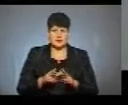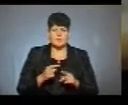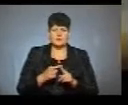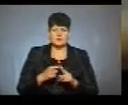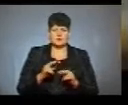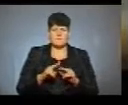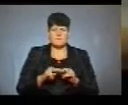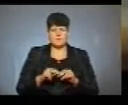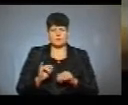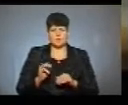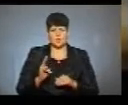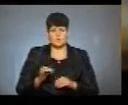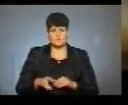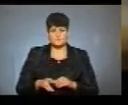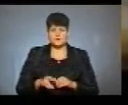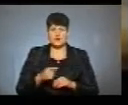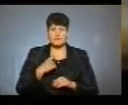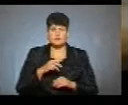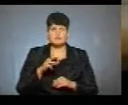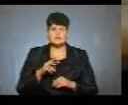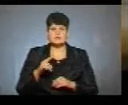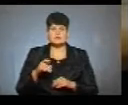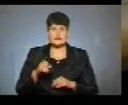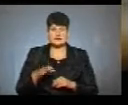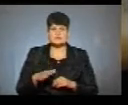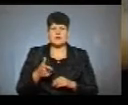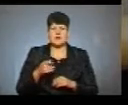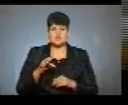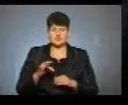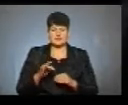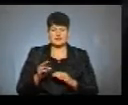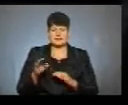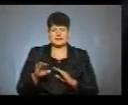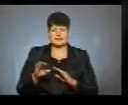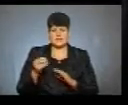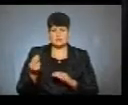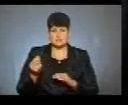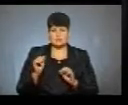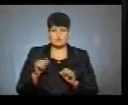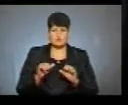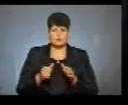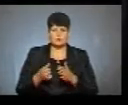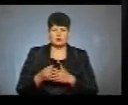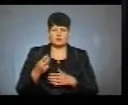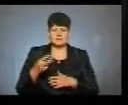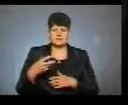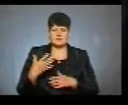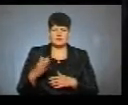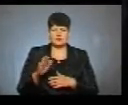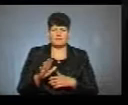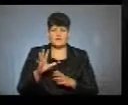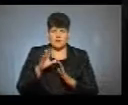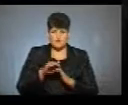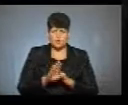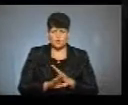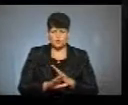і кодів. За словами Мирослави Заяць, газовий депозит споживачі можуть оформити до 25 вересня